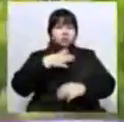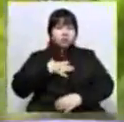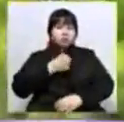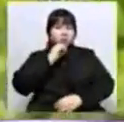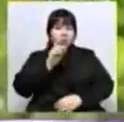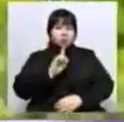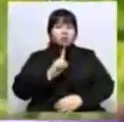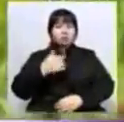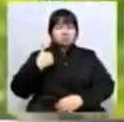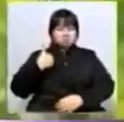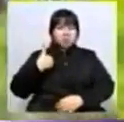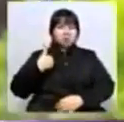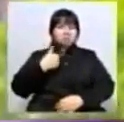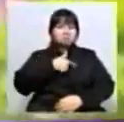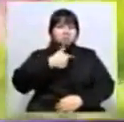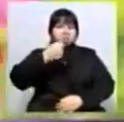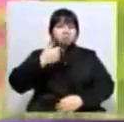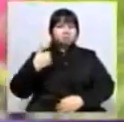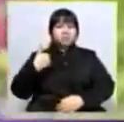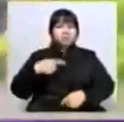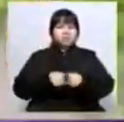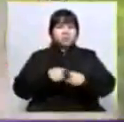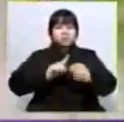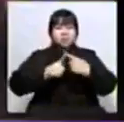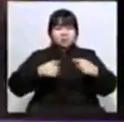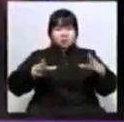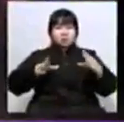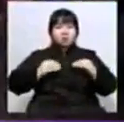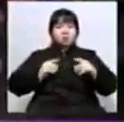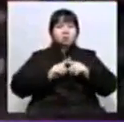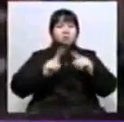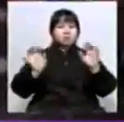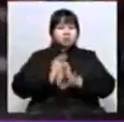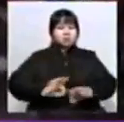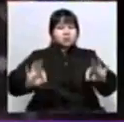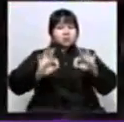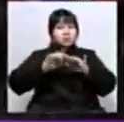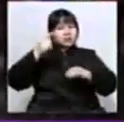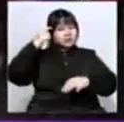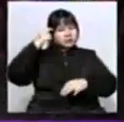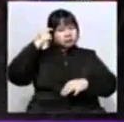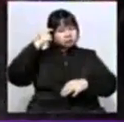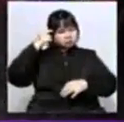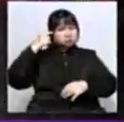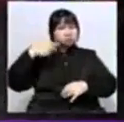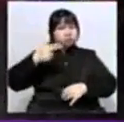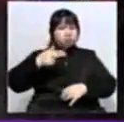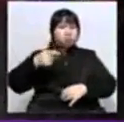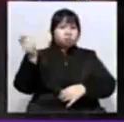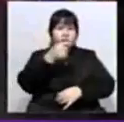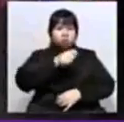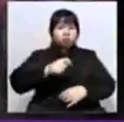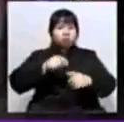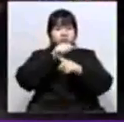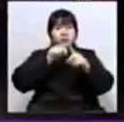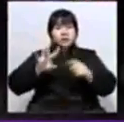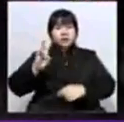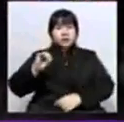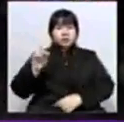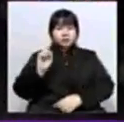กขนองและต้องการความยอมรับในหมู่เพื่อนโดยสิ่งที่ก่อให้เด็กเกิดการตัดสินใจใช้ความรุนแรงมากถึง70%